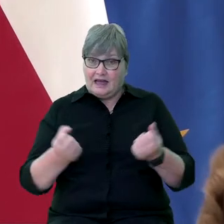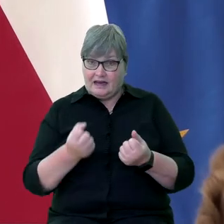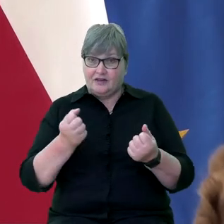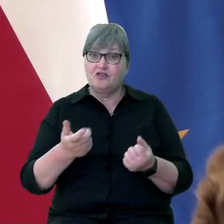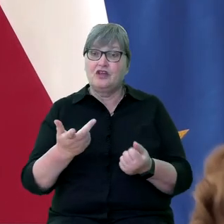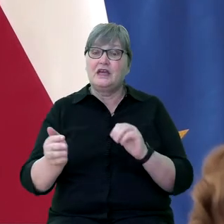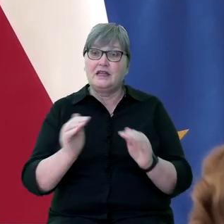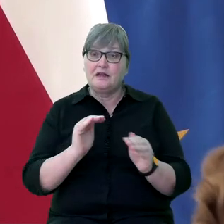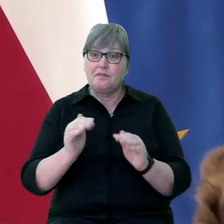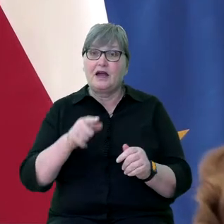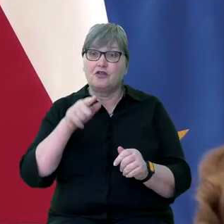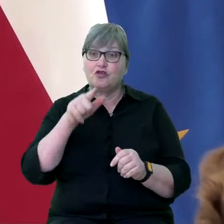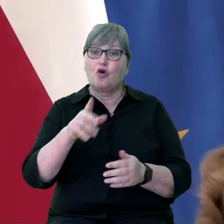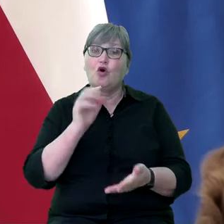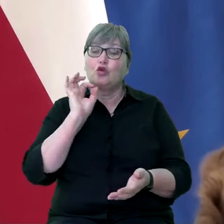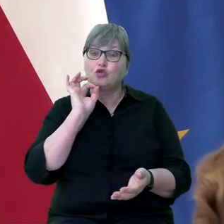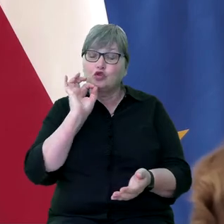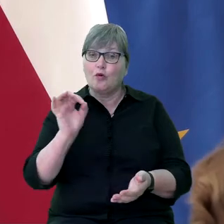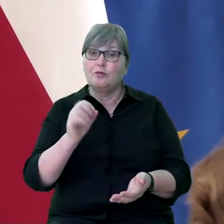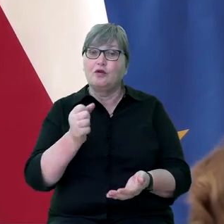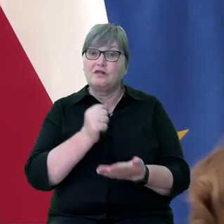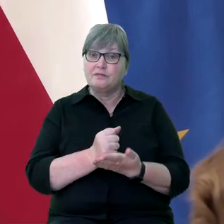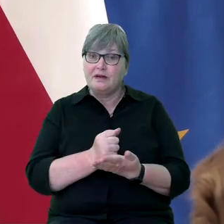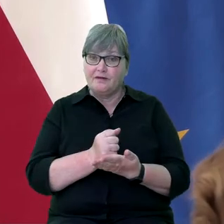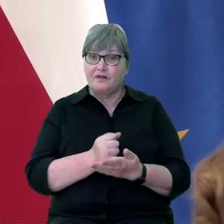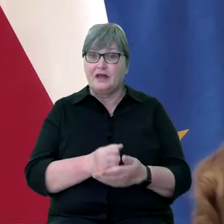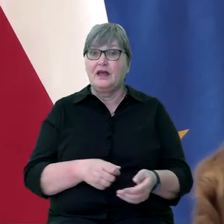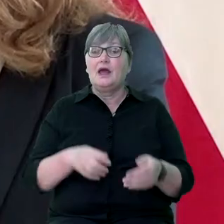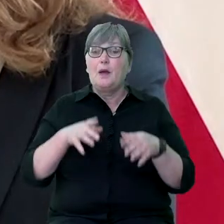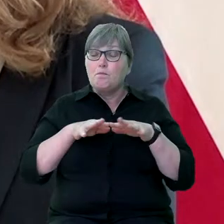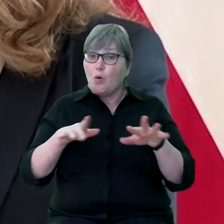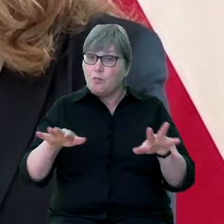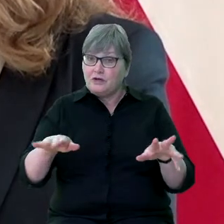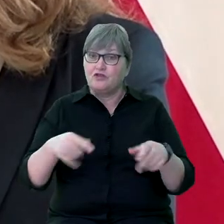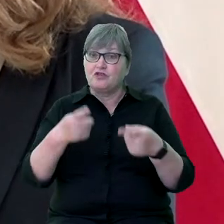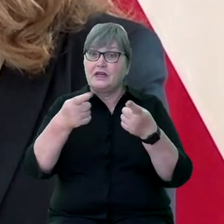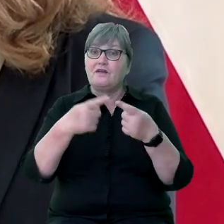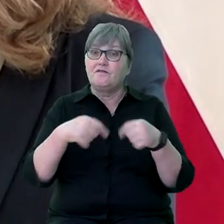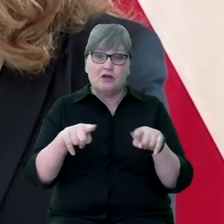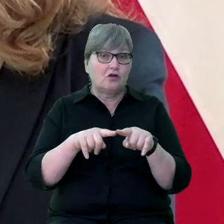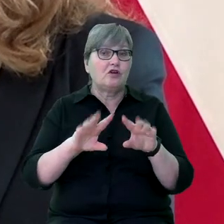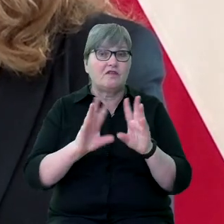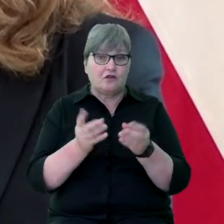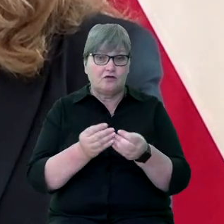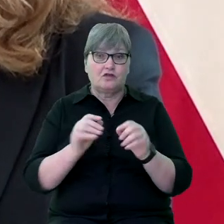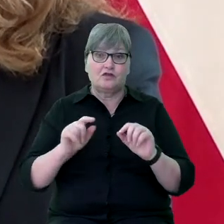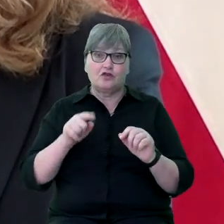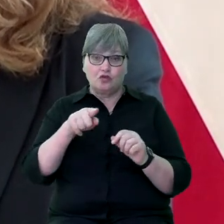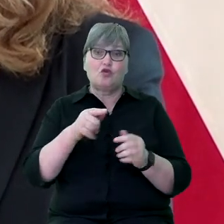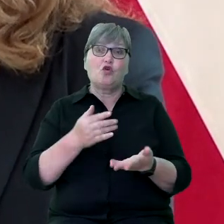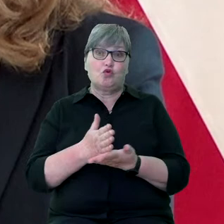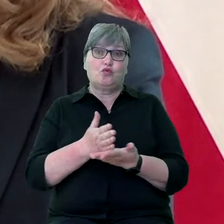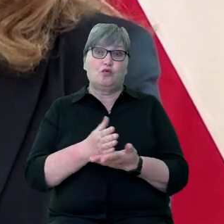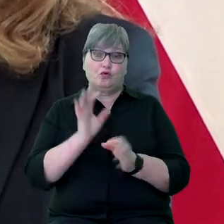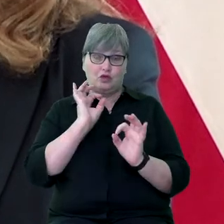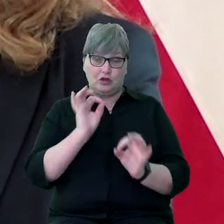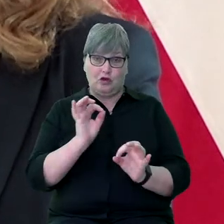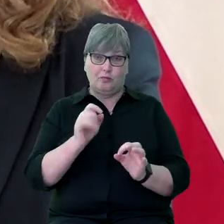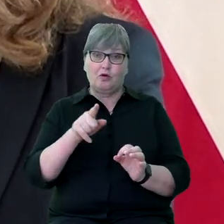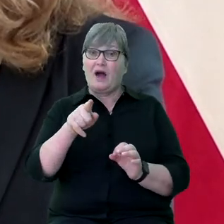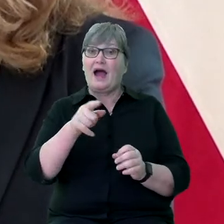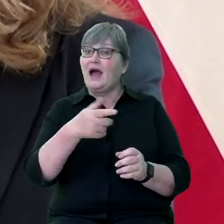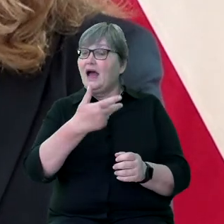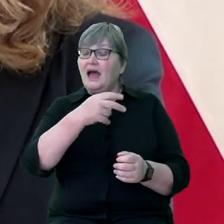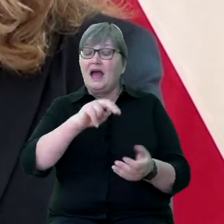najlepszej woli i wiedzy o dobro sprawy publicznej i spełniać wszystko, co temu dobru służy, a unikać wszystkiego, co by mu